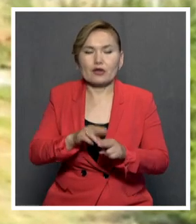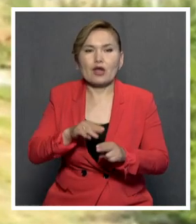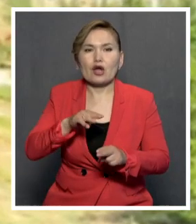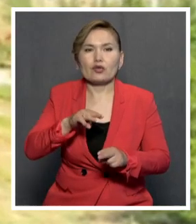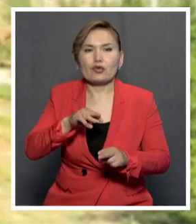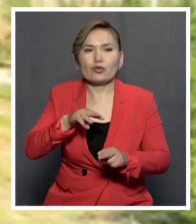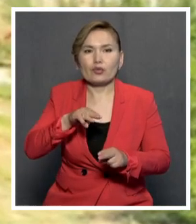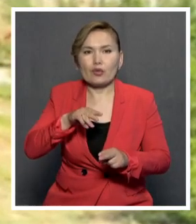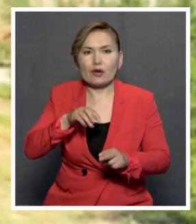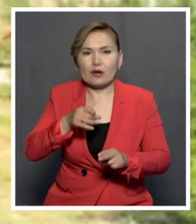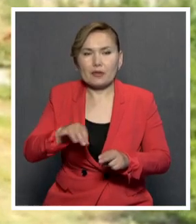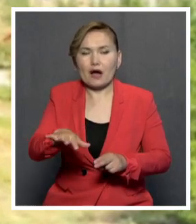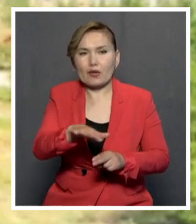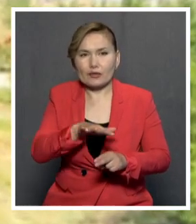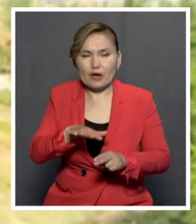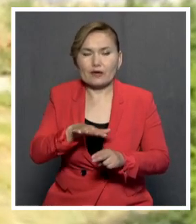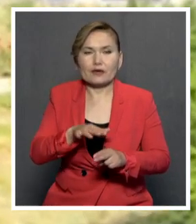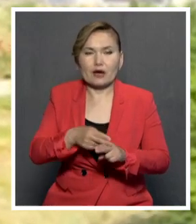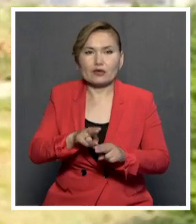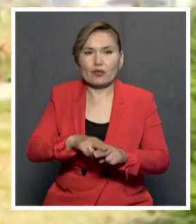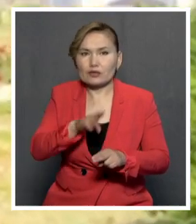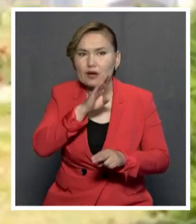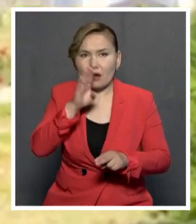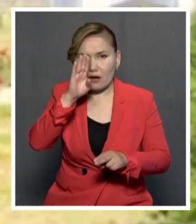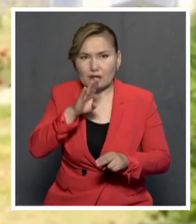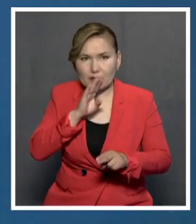шұғыл штабқа жеткізіліп, ата-аналарына тапсырылды.